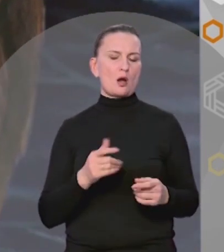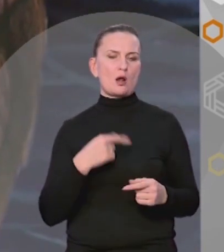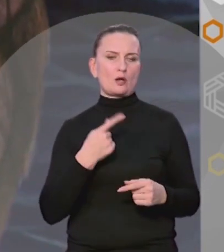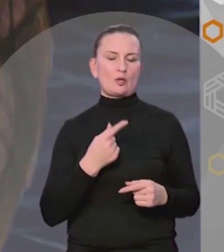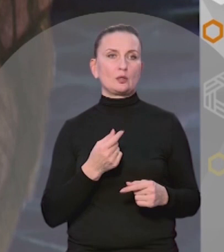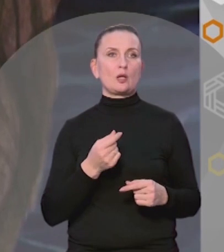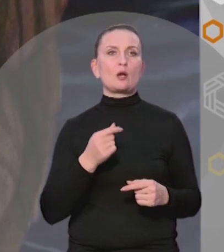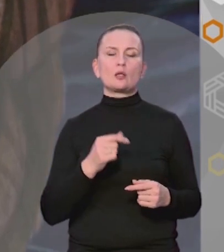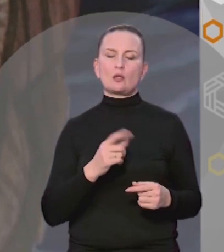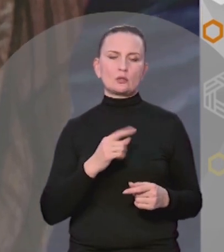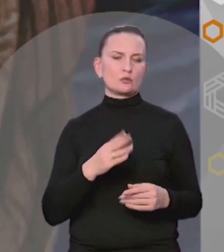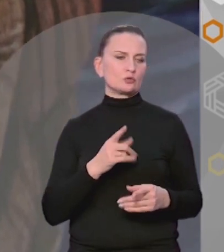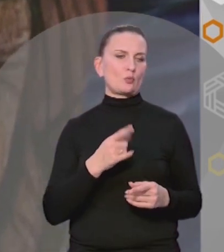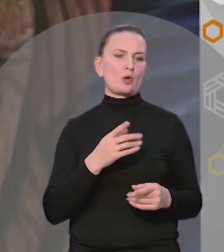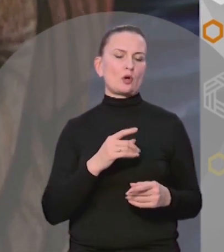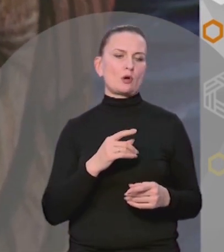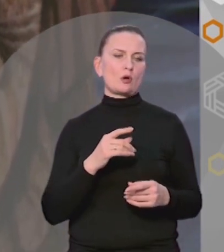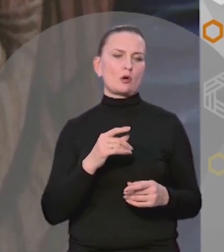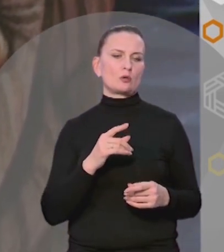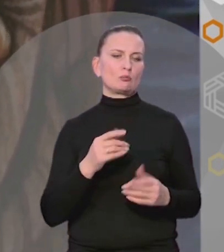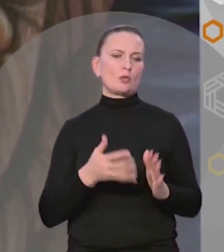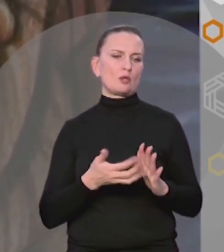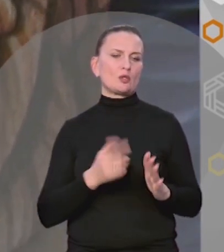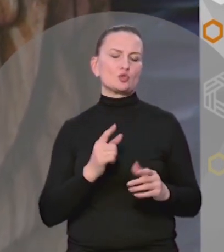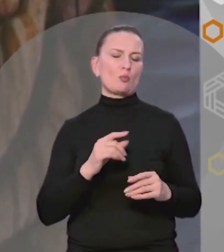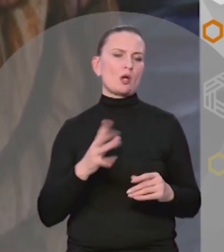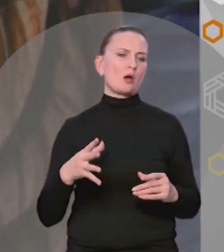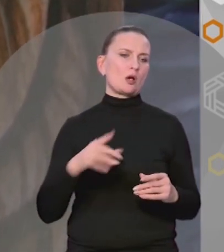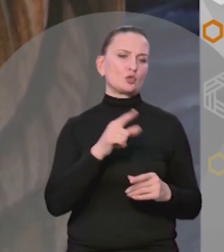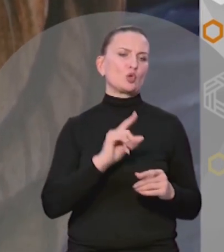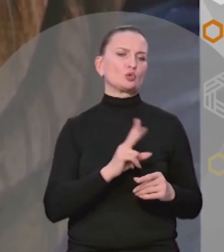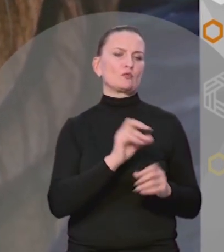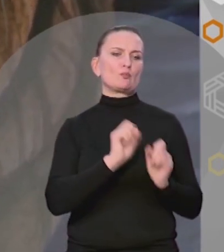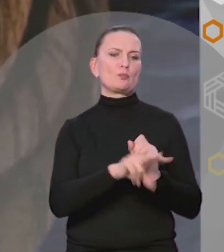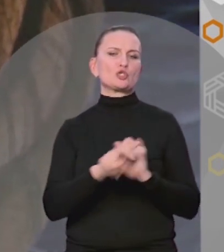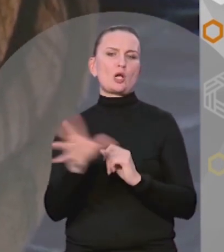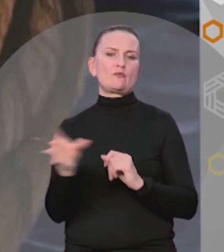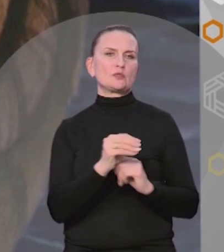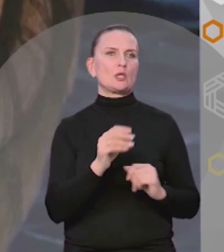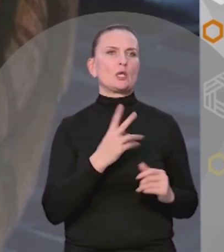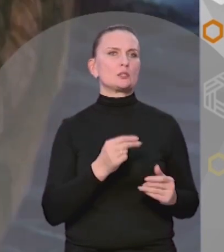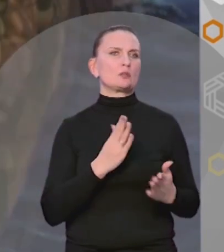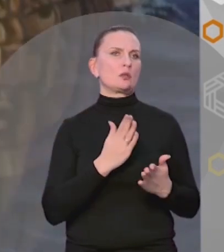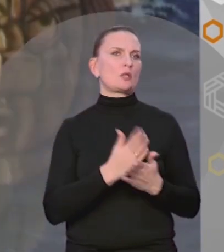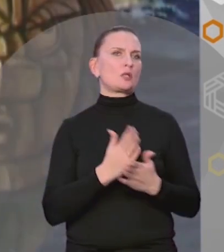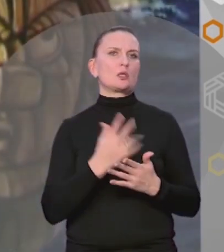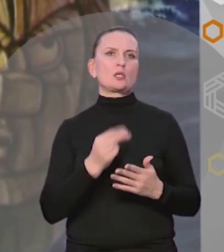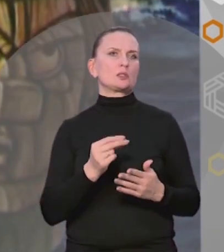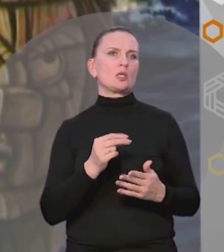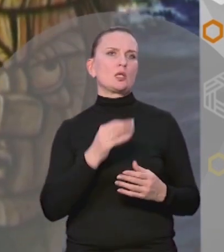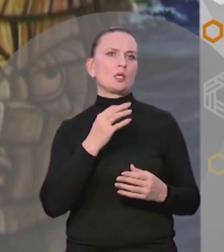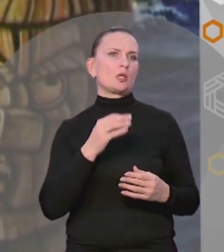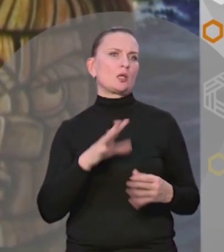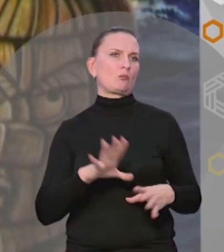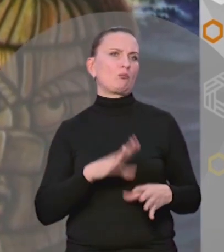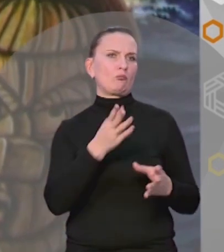Не хватало, чтоб такелаж разбегался с корабля и шлялся, где попало!» В